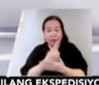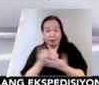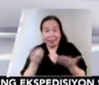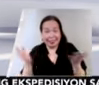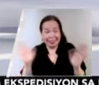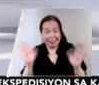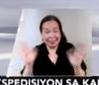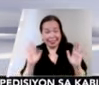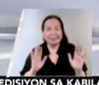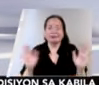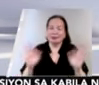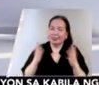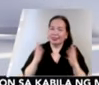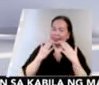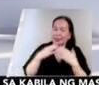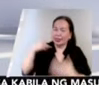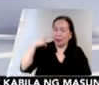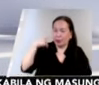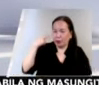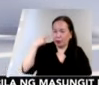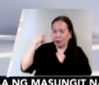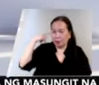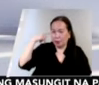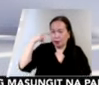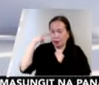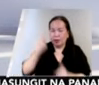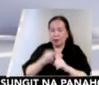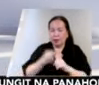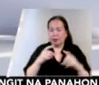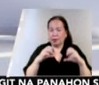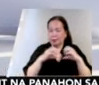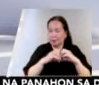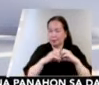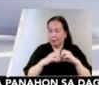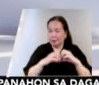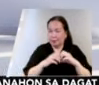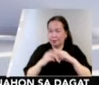salamat sa iyo, Paul Hernandez ng GMA Regional TV Balitang Southern Tagalog.